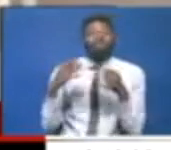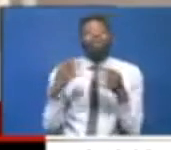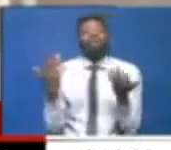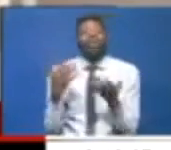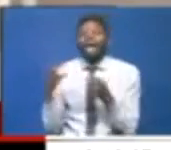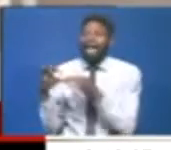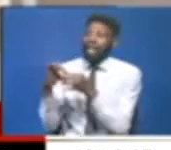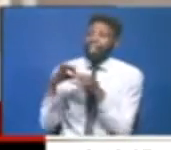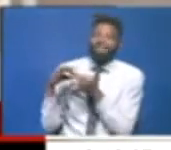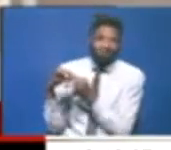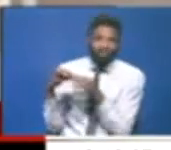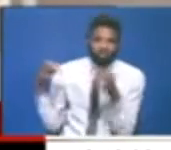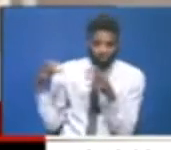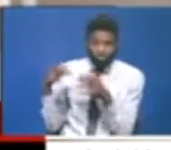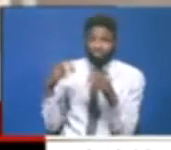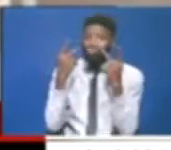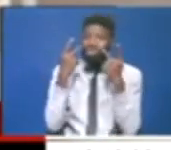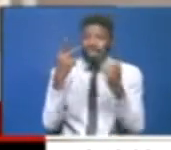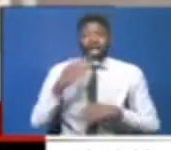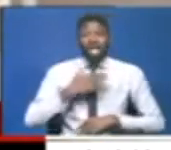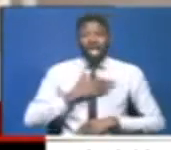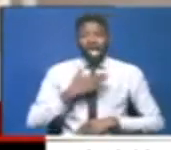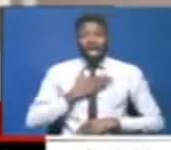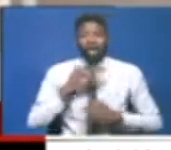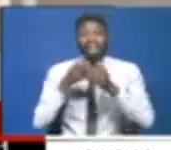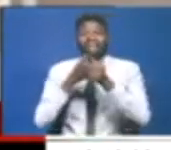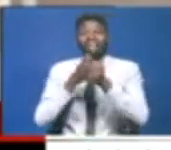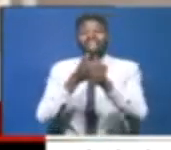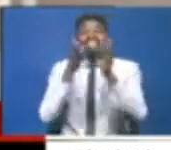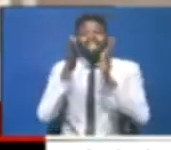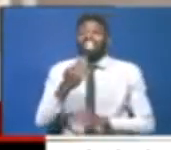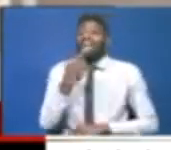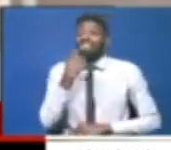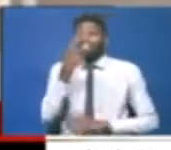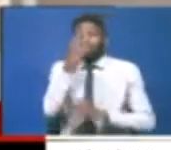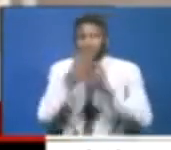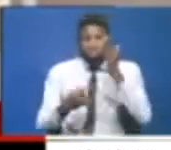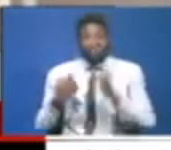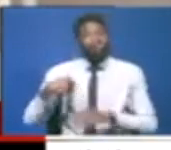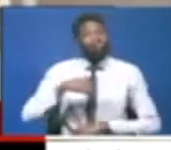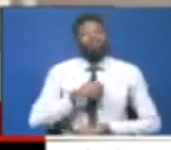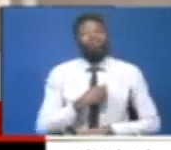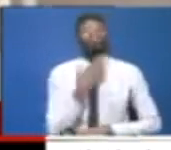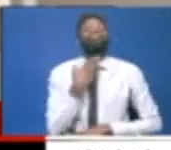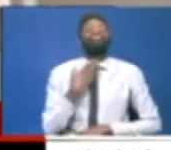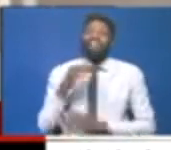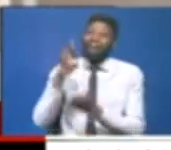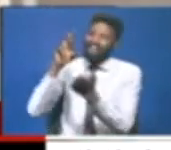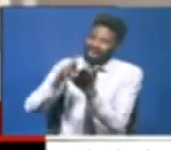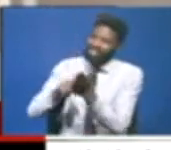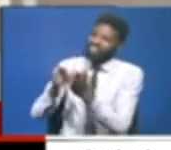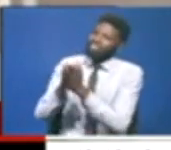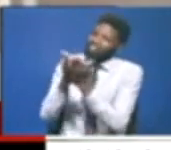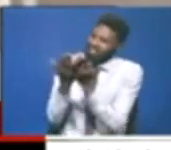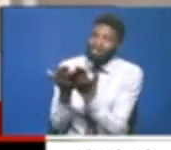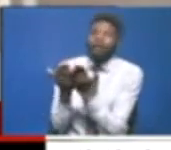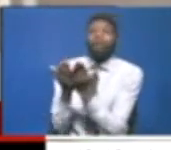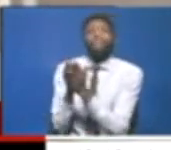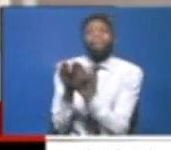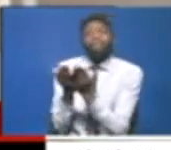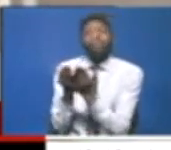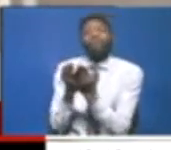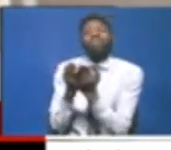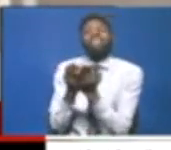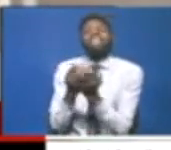umemwona kinara wetu akisema ya kwamba tutahitaji manual register katika kila station. Na sababu ya kusema